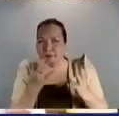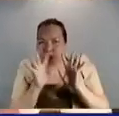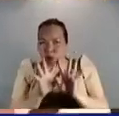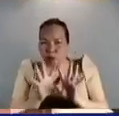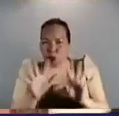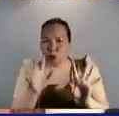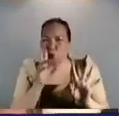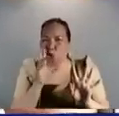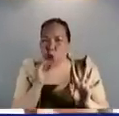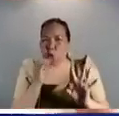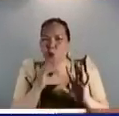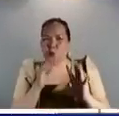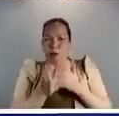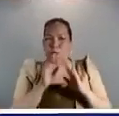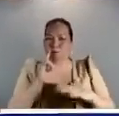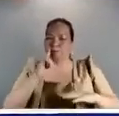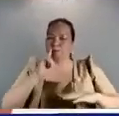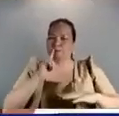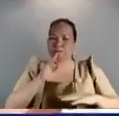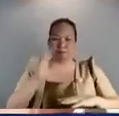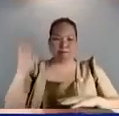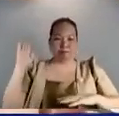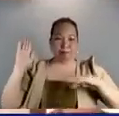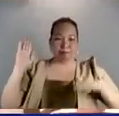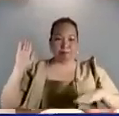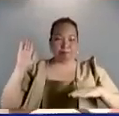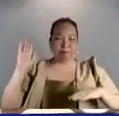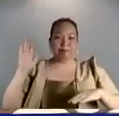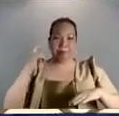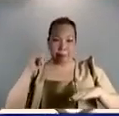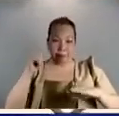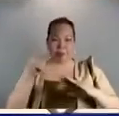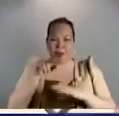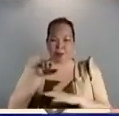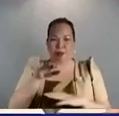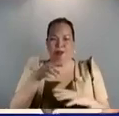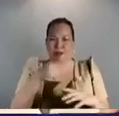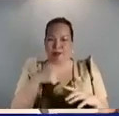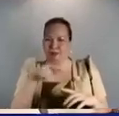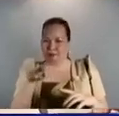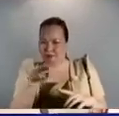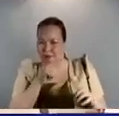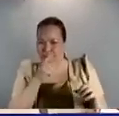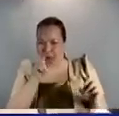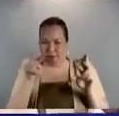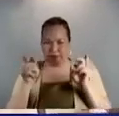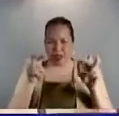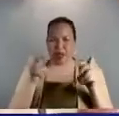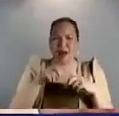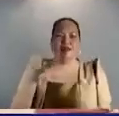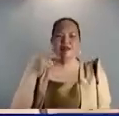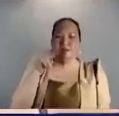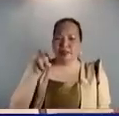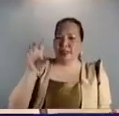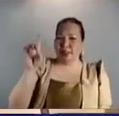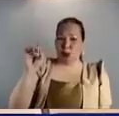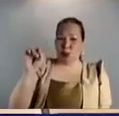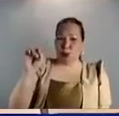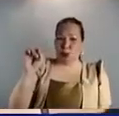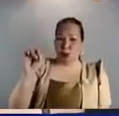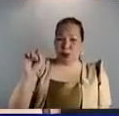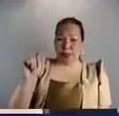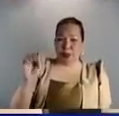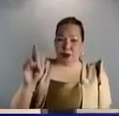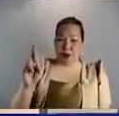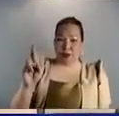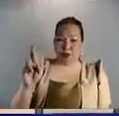na manunumpa mamayang hapon, ha? Kay President Marcos. Ayun, nakita ko na rin si partner. DOTR. Si Jimmy si, Bautista. Jimmy Bautista.